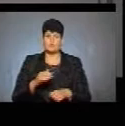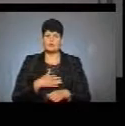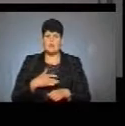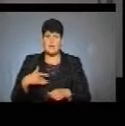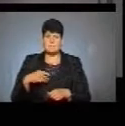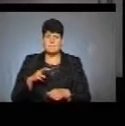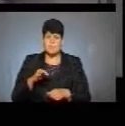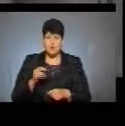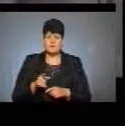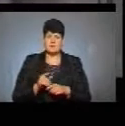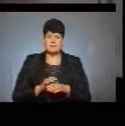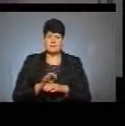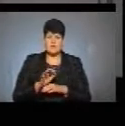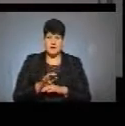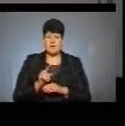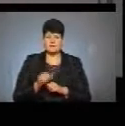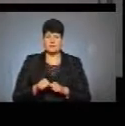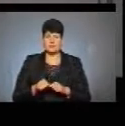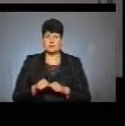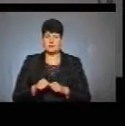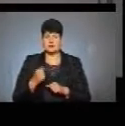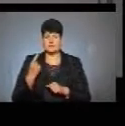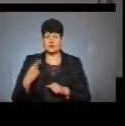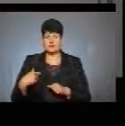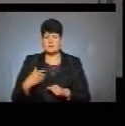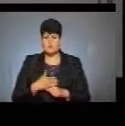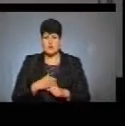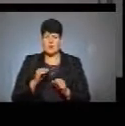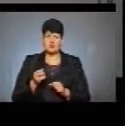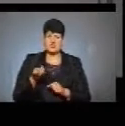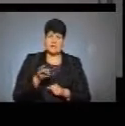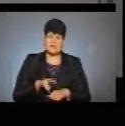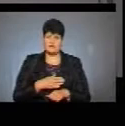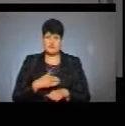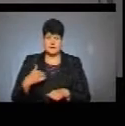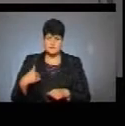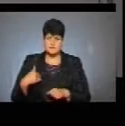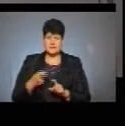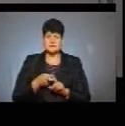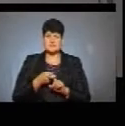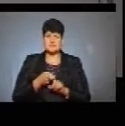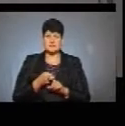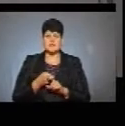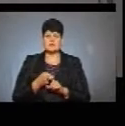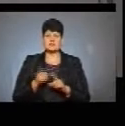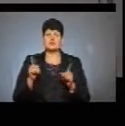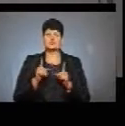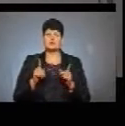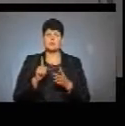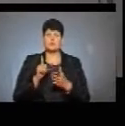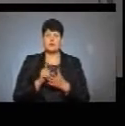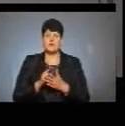і він направляє, він може на одну залозу, а може і на дві. залежності від нього. Він нас націлює, що ми